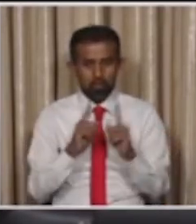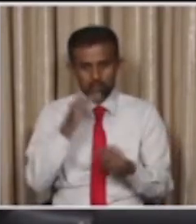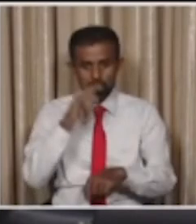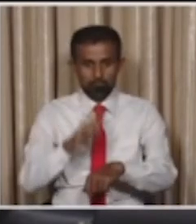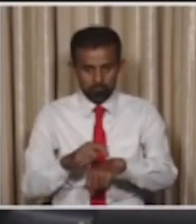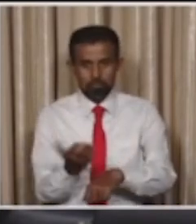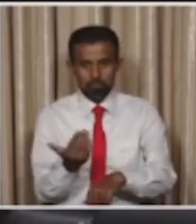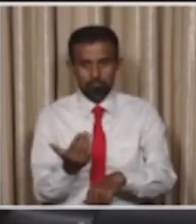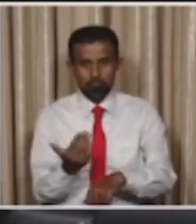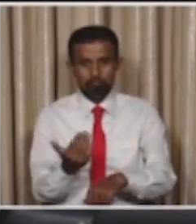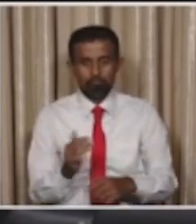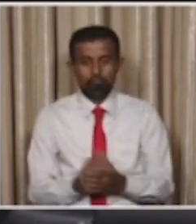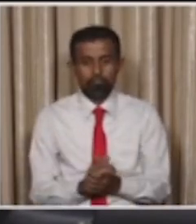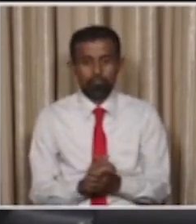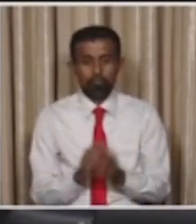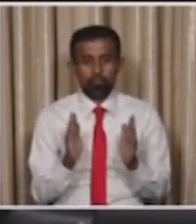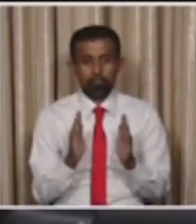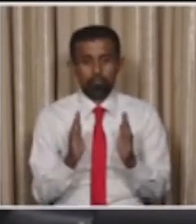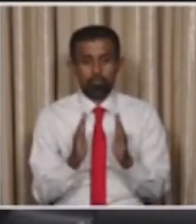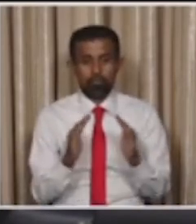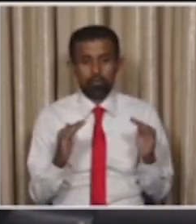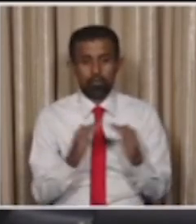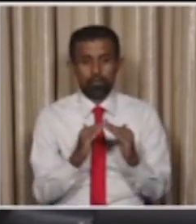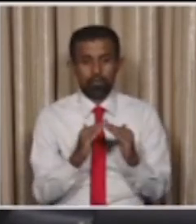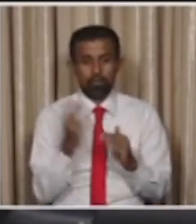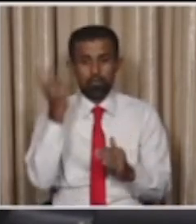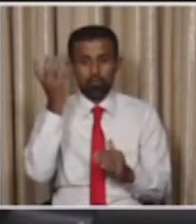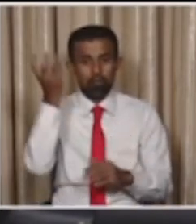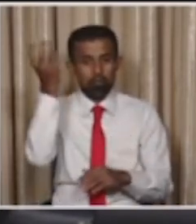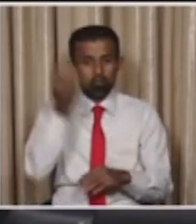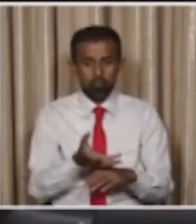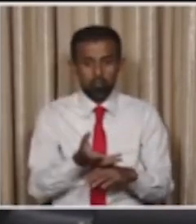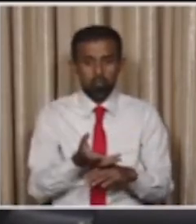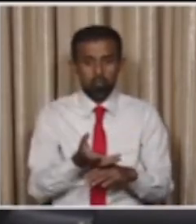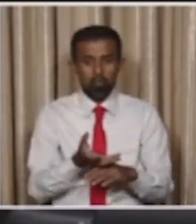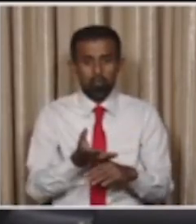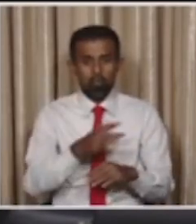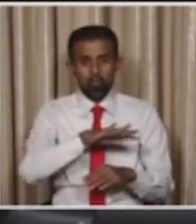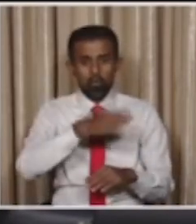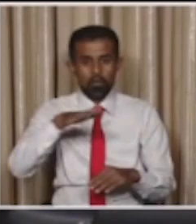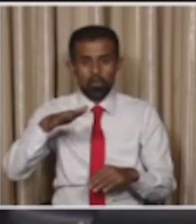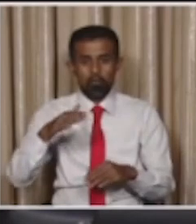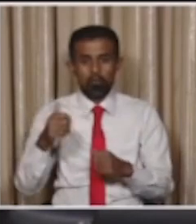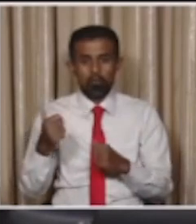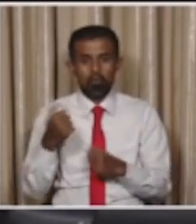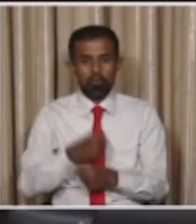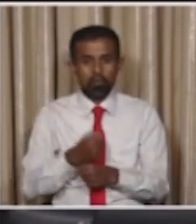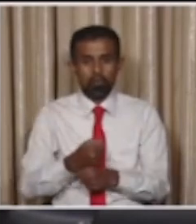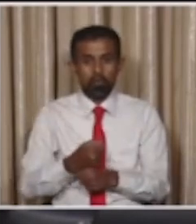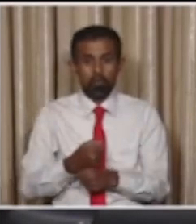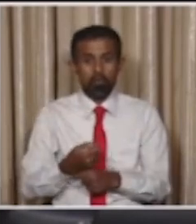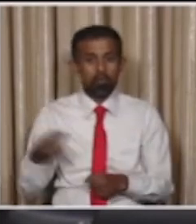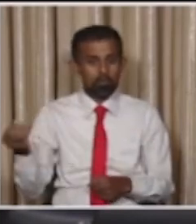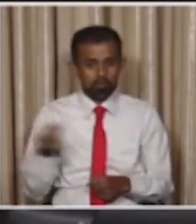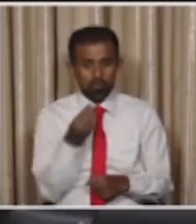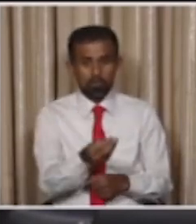දෙන්න. ගහ ගෙදර වහලට පොල් ගෙඩියක් වැටුණත් ඇස්බස්ටෝස් එක රජයෙන් අරන් දෙන්න ඕනේ. එහෙම ක්‍රමයක්